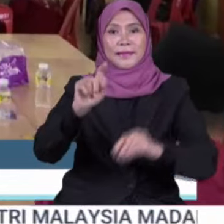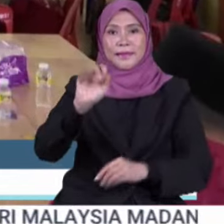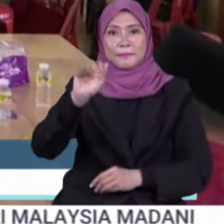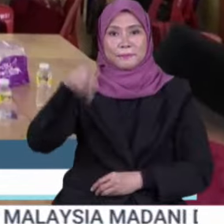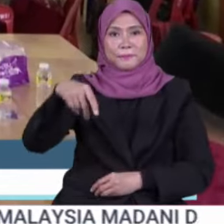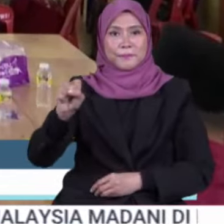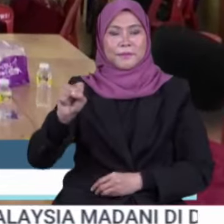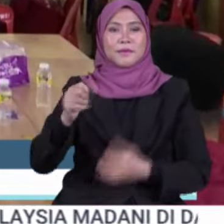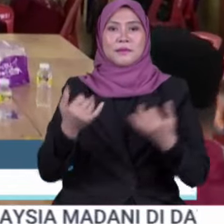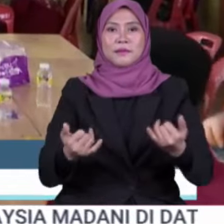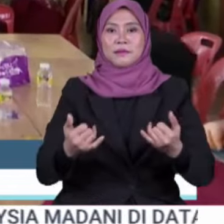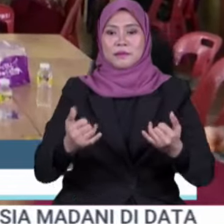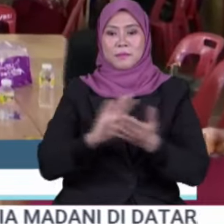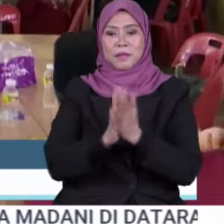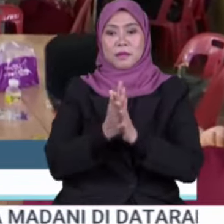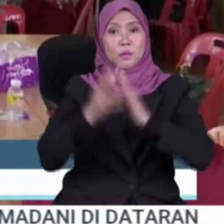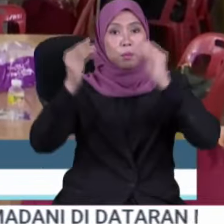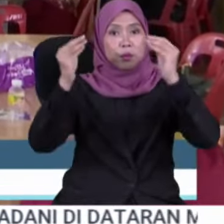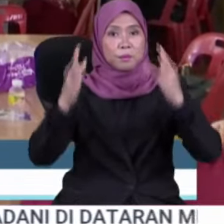seorang guru, bila kita nak